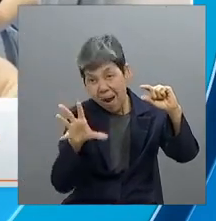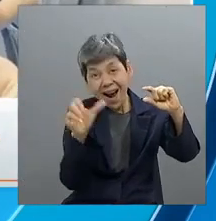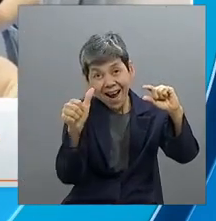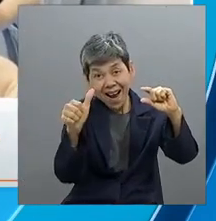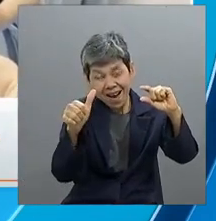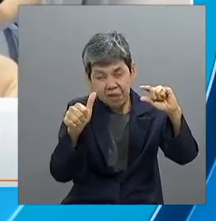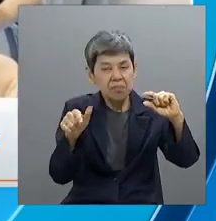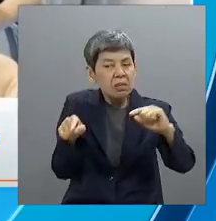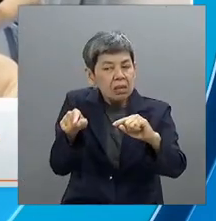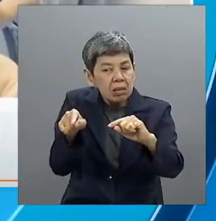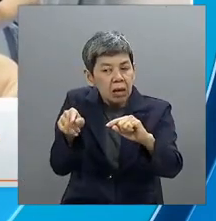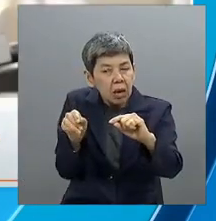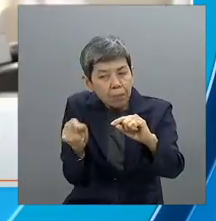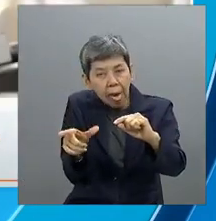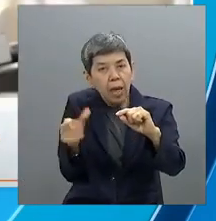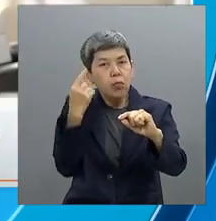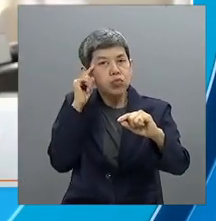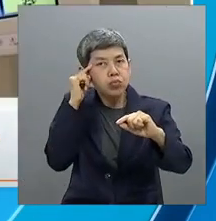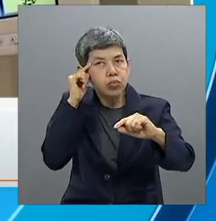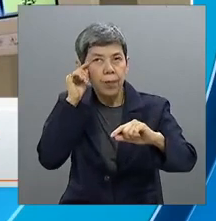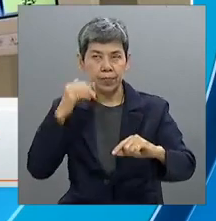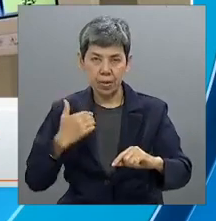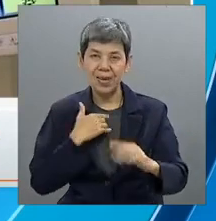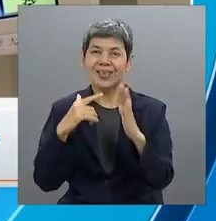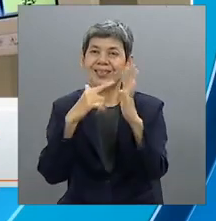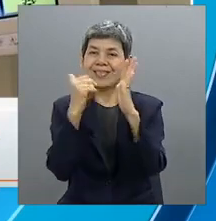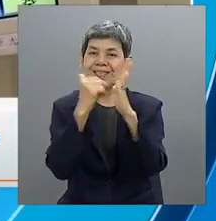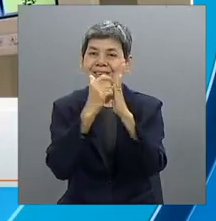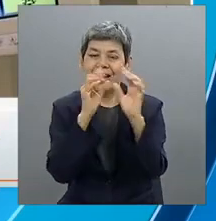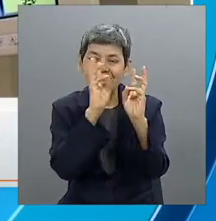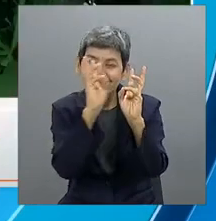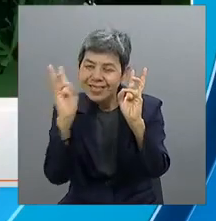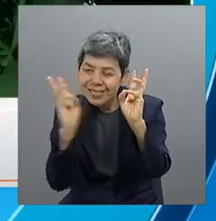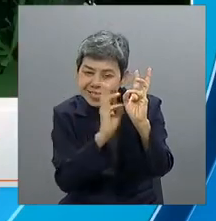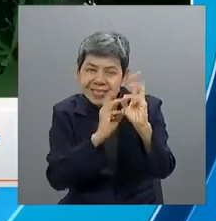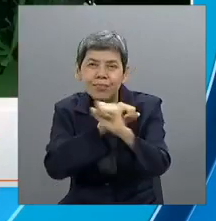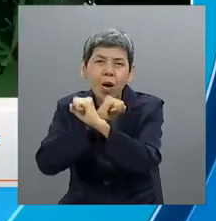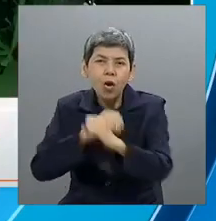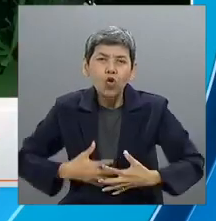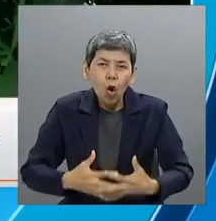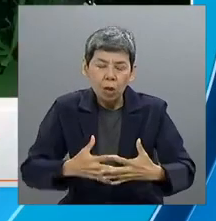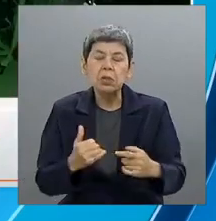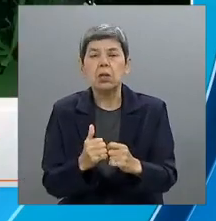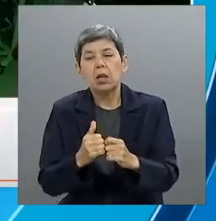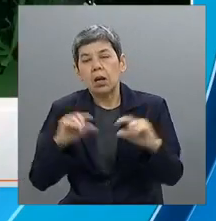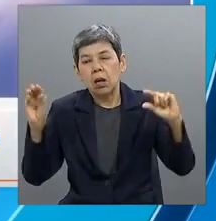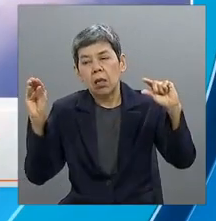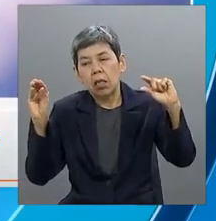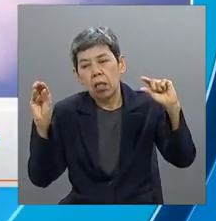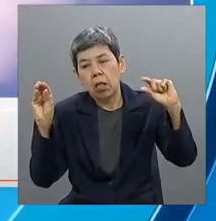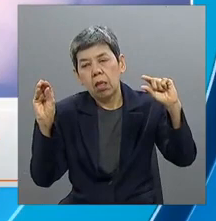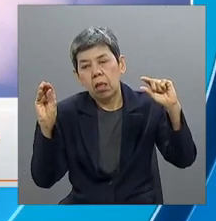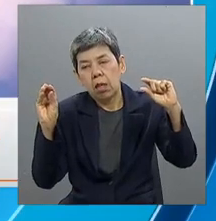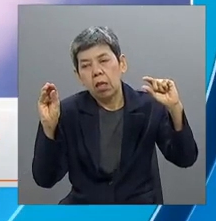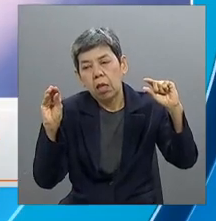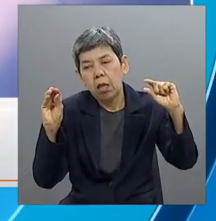ำไข่หรือการใช้ยาคุมฉุกเฉินเนี่ยมันจะทำให้การเคลื่อนตัวของตัวอ่อนเนี่ยช้าลงนะคะ คือ มาไม่ถึงจุดหม